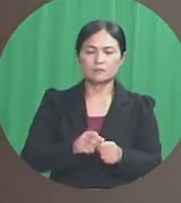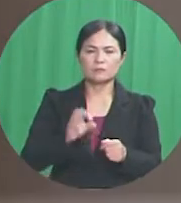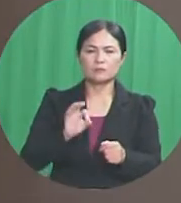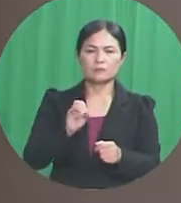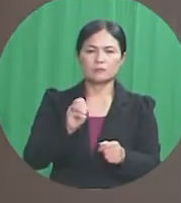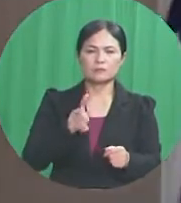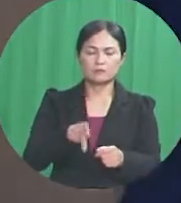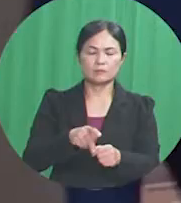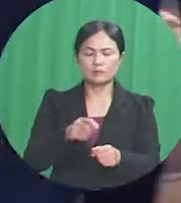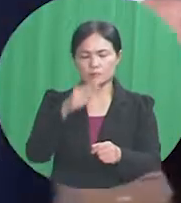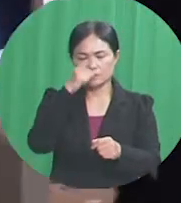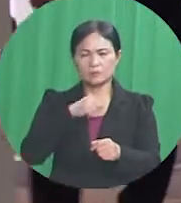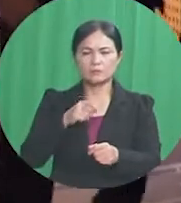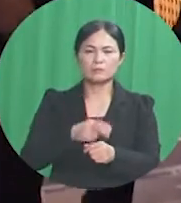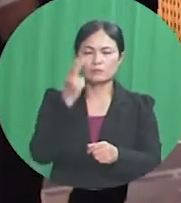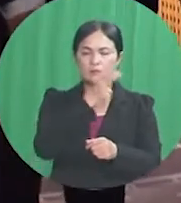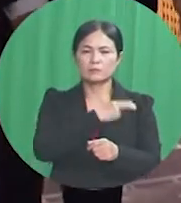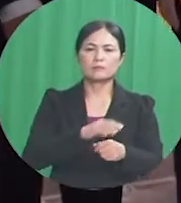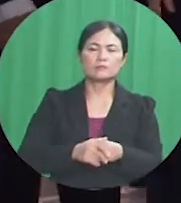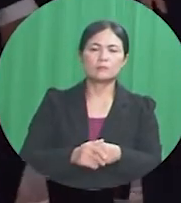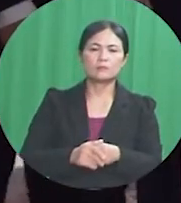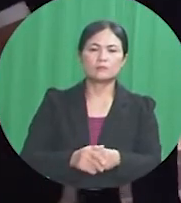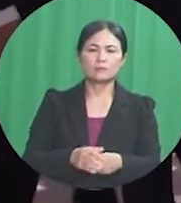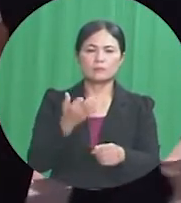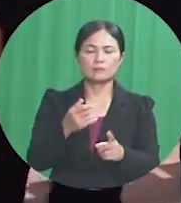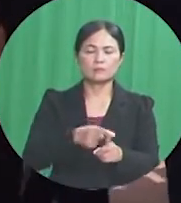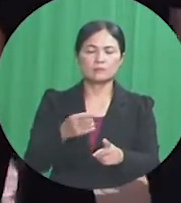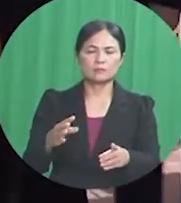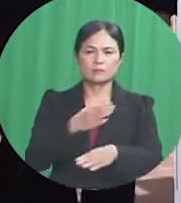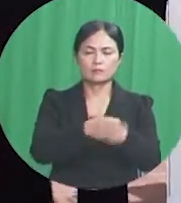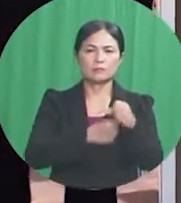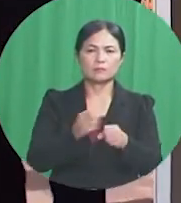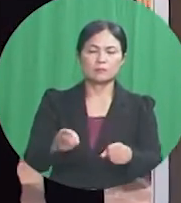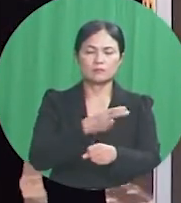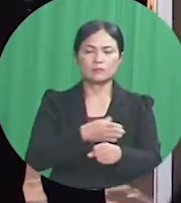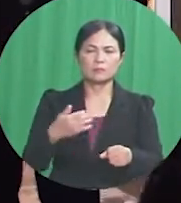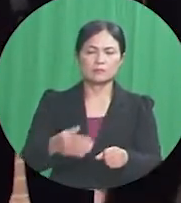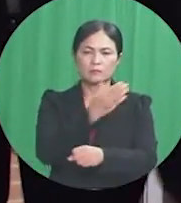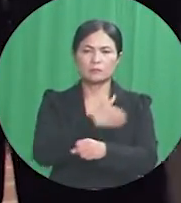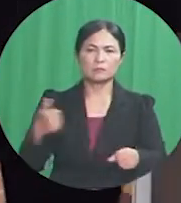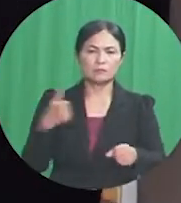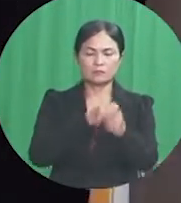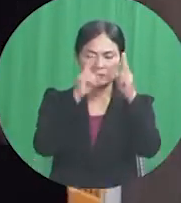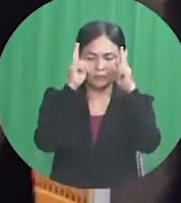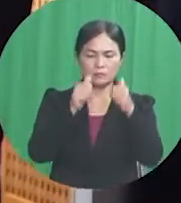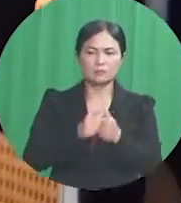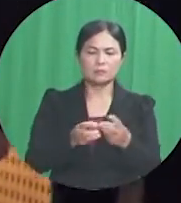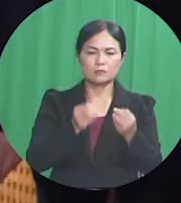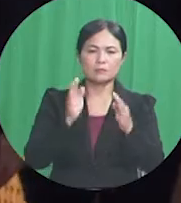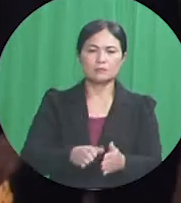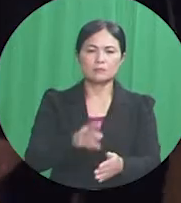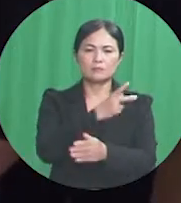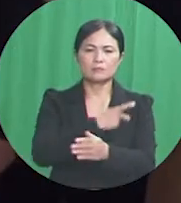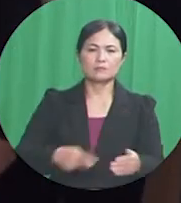ធានរដ្ឋវៀតណាមនៅព្រឹកថ្ងៃទី27ខែកញ្ញាឆ្នាំ2022សម្ដេចអគ្គមហាសេនាបតីតេជោហ៊ុនសែននាយករដ្